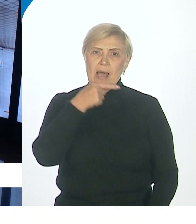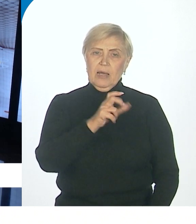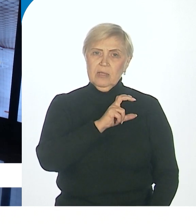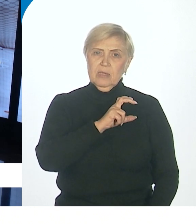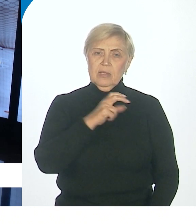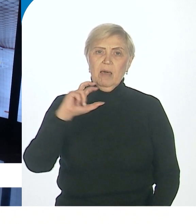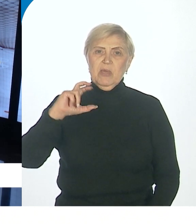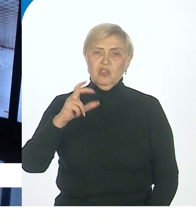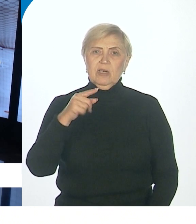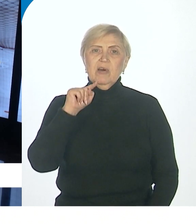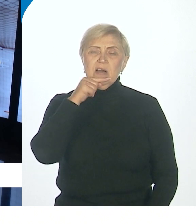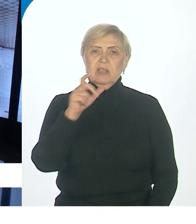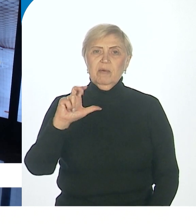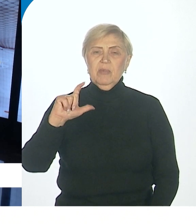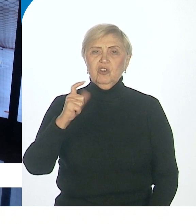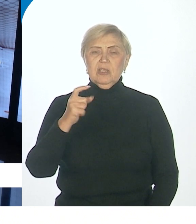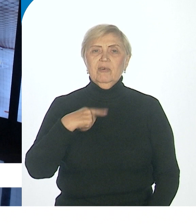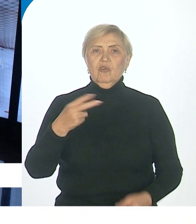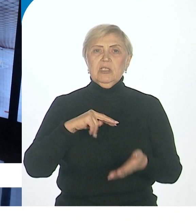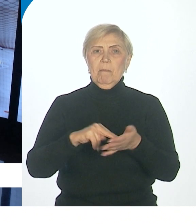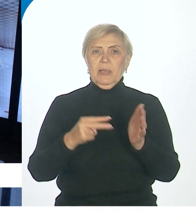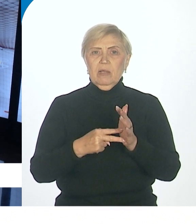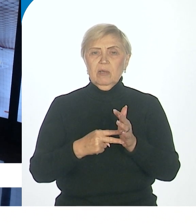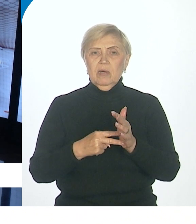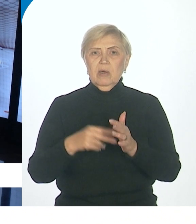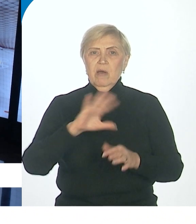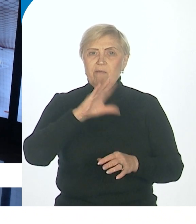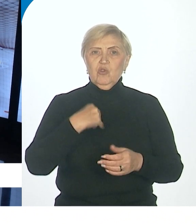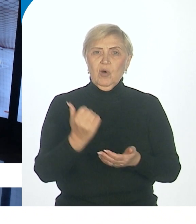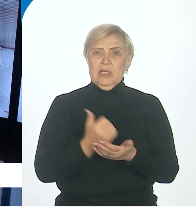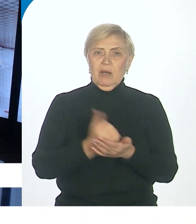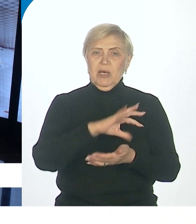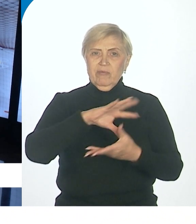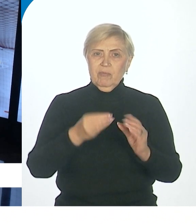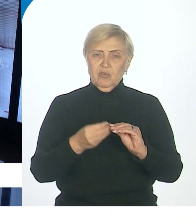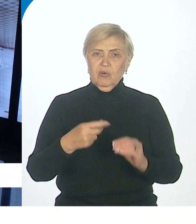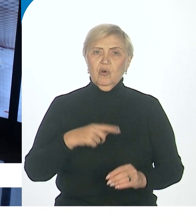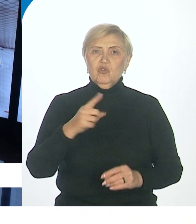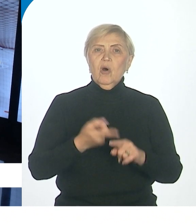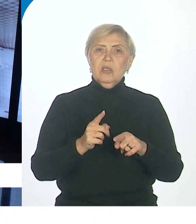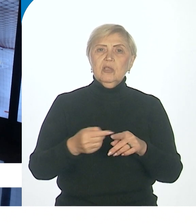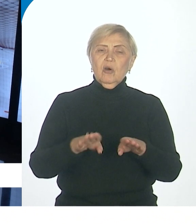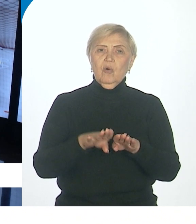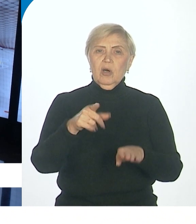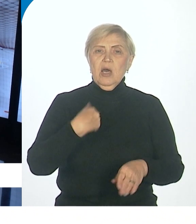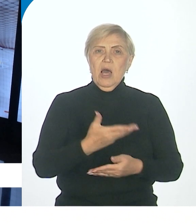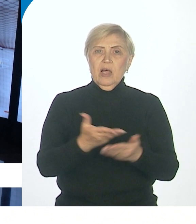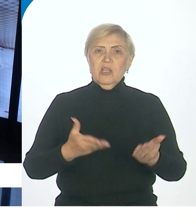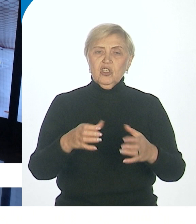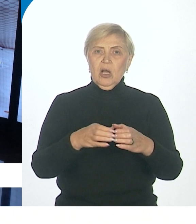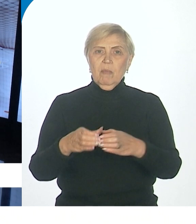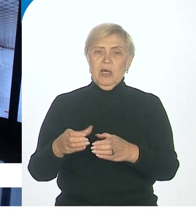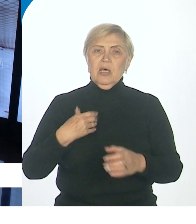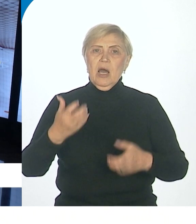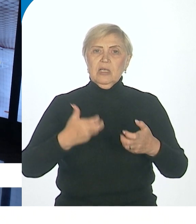экономического плана, мы разрабатываем полностью экономическую составляющую. Что это за проект? Как он звучит? Наша команда разработала проект,